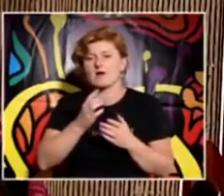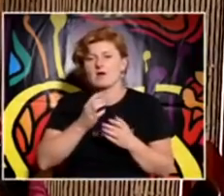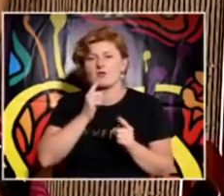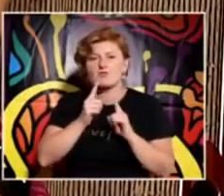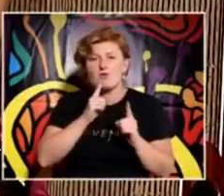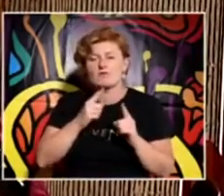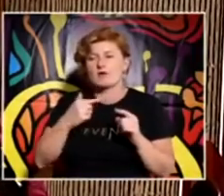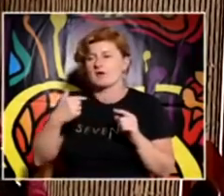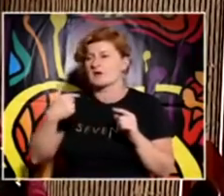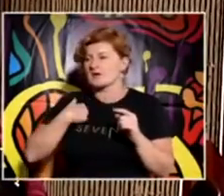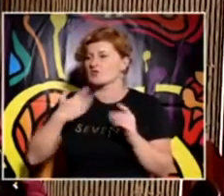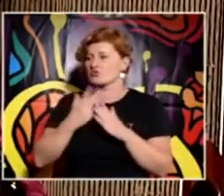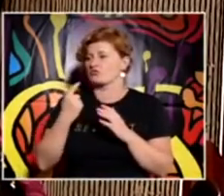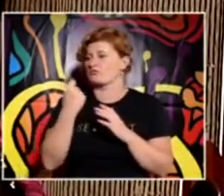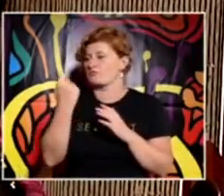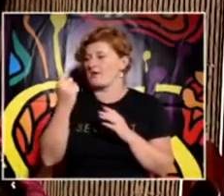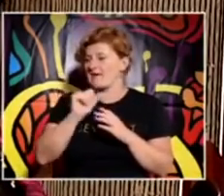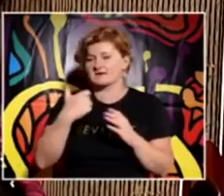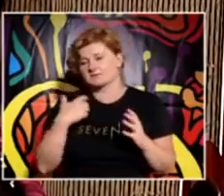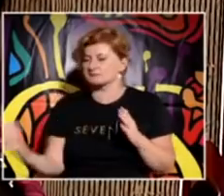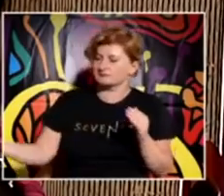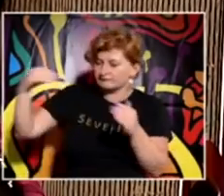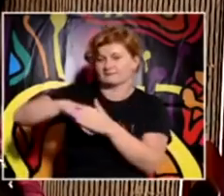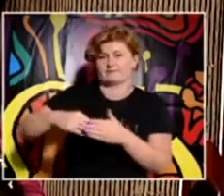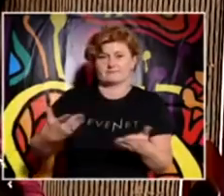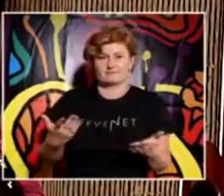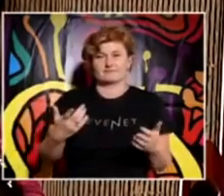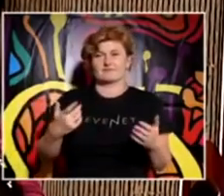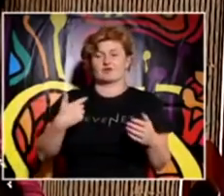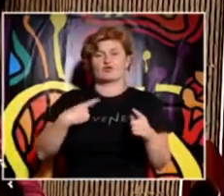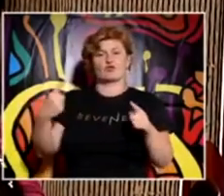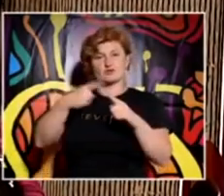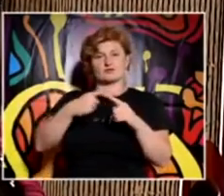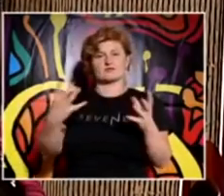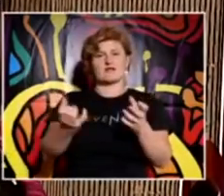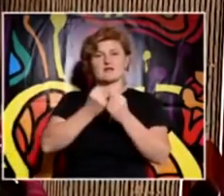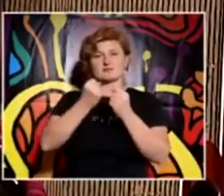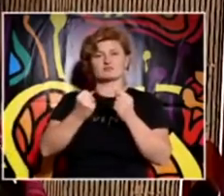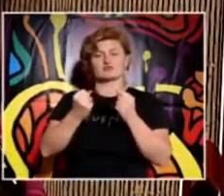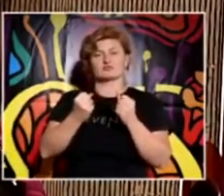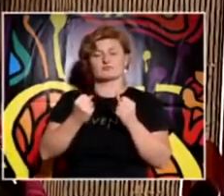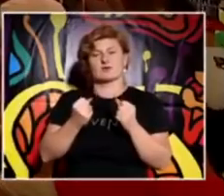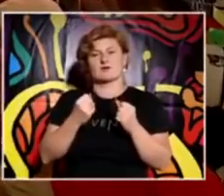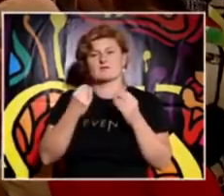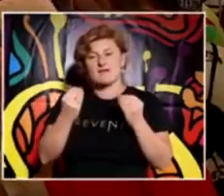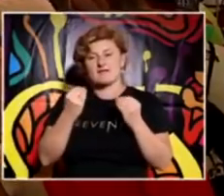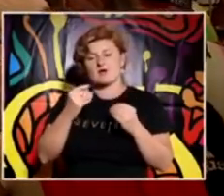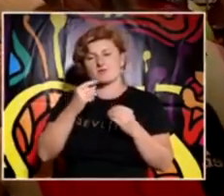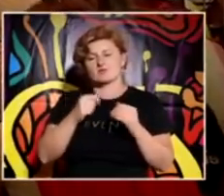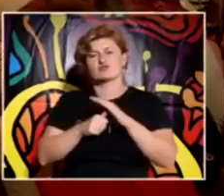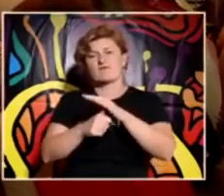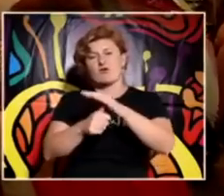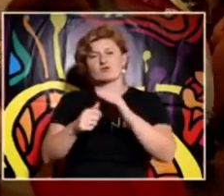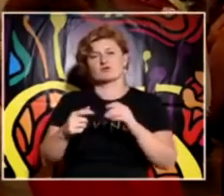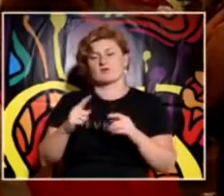jedziemy w drodze, my was zgarniemy na przykład, tak? Także my akurat znaleźliśmy dodatkowo przewodniczkę, która pięknie mówiła po angielsku, zamówiła